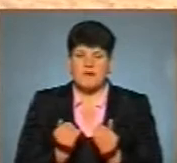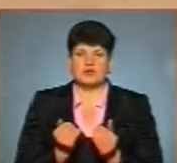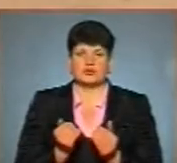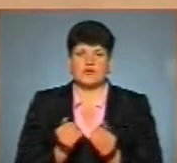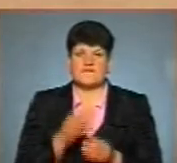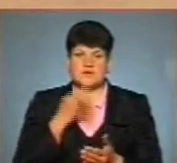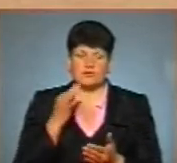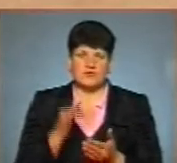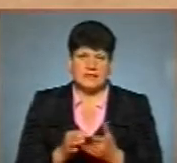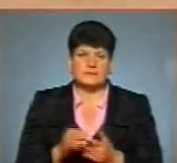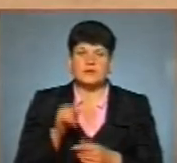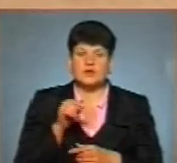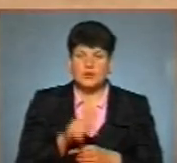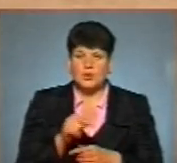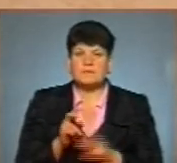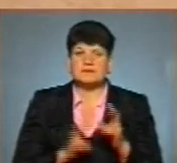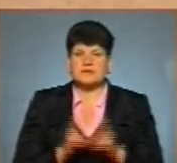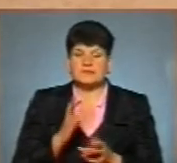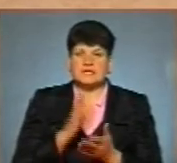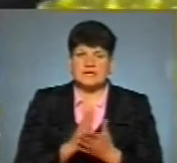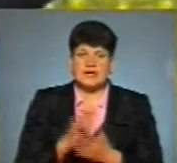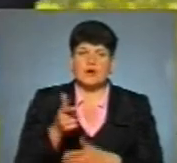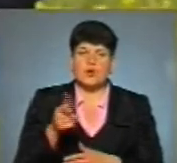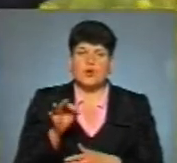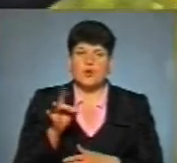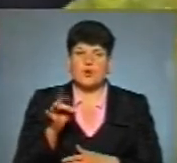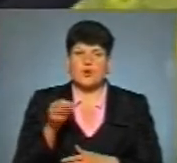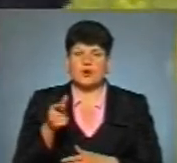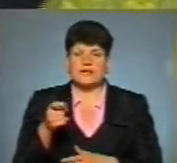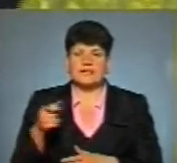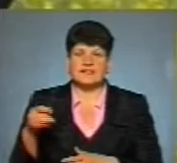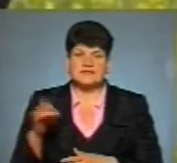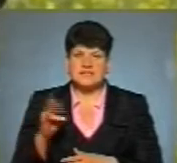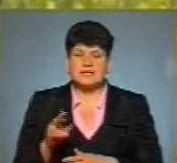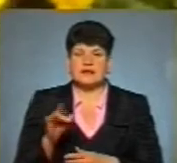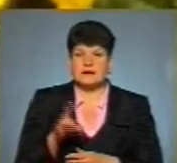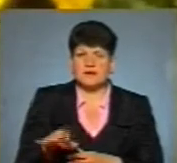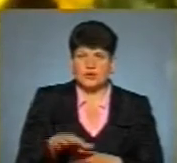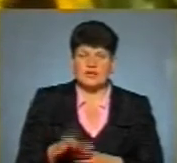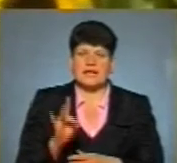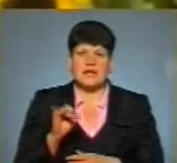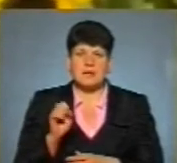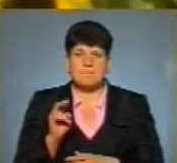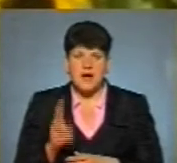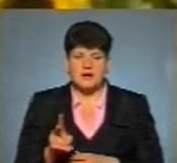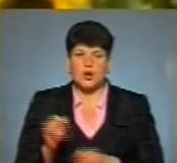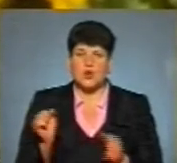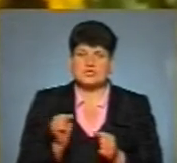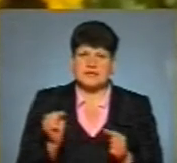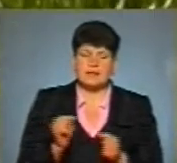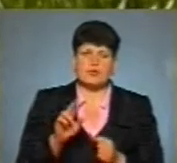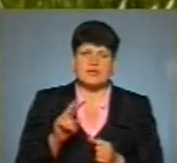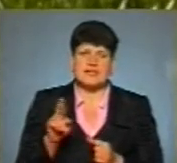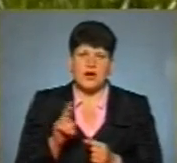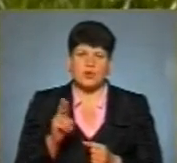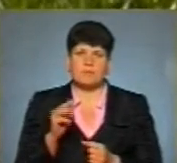Іван Мисевич. Його підприємство розташоване у Горхівському та Локачинському районах. Вирощує ріпак, озиму, яру пшеницю та